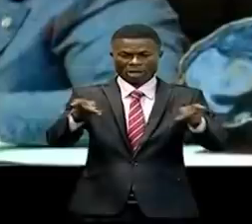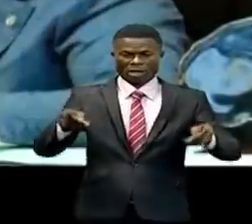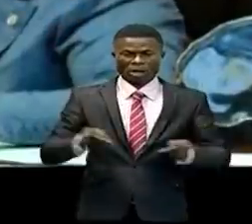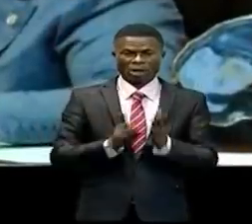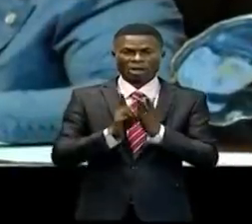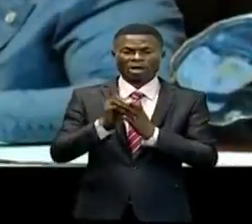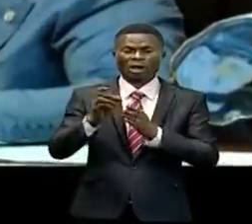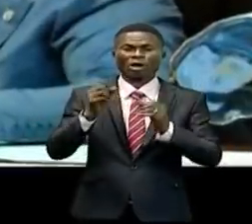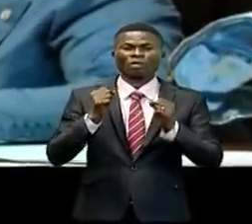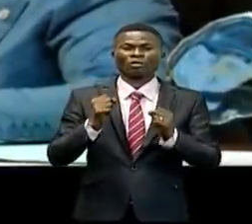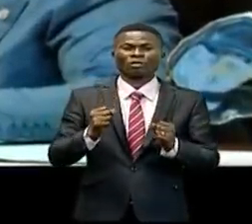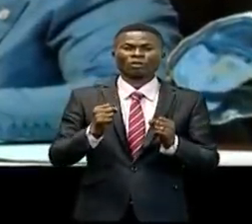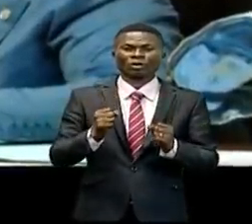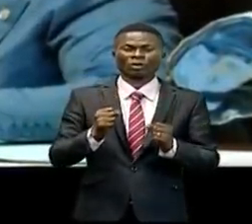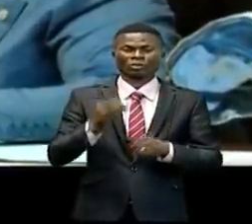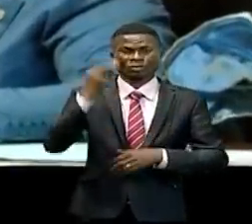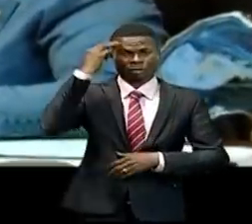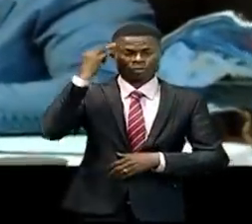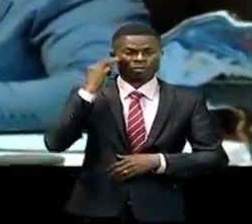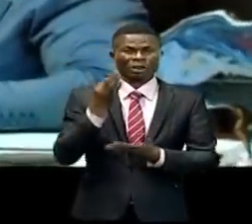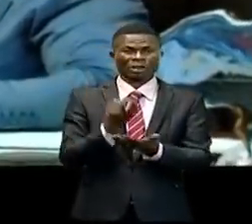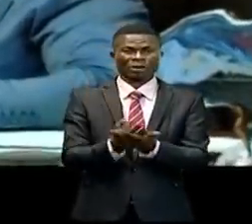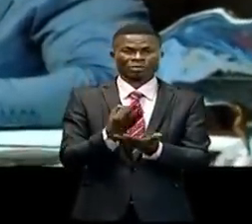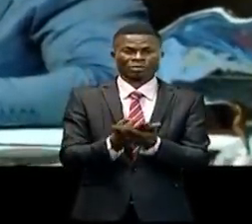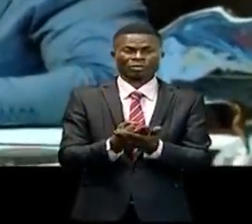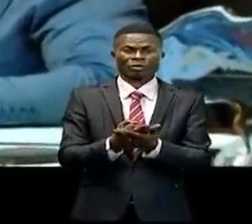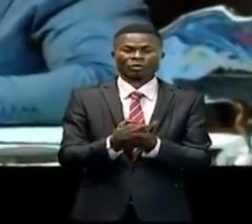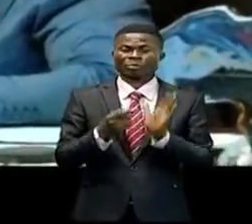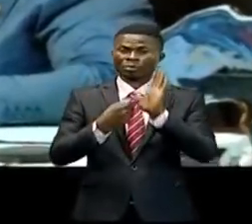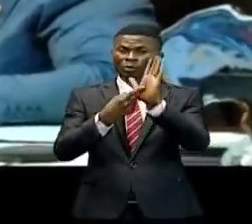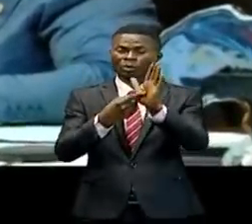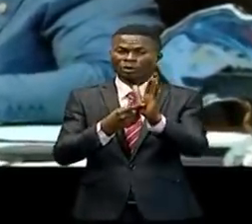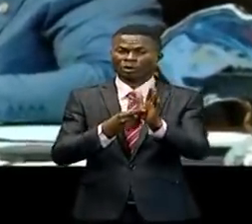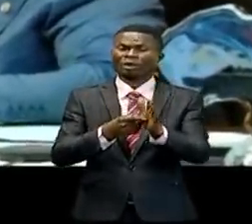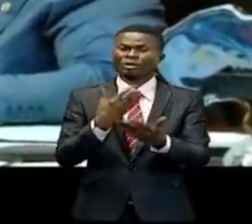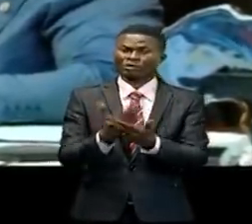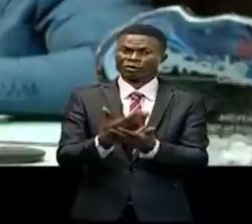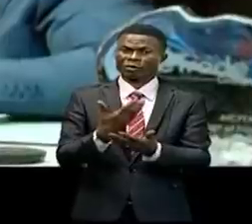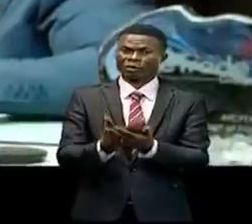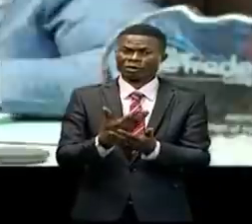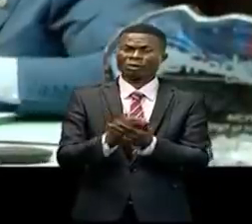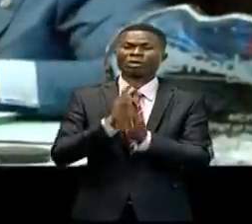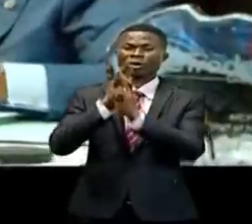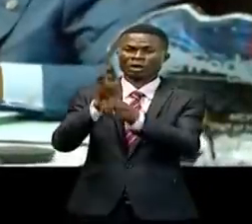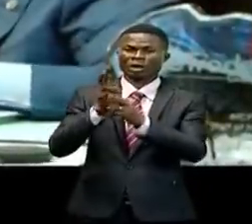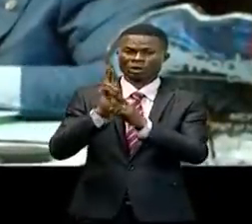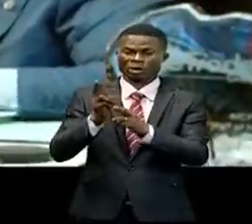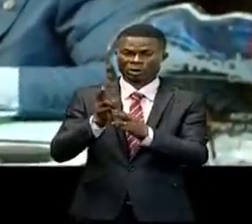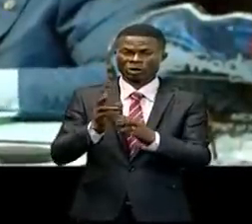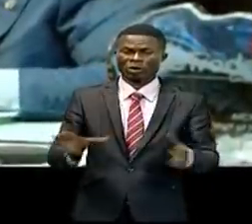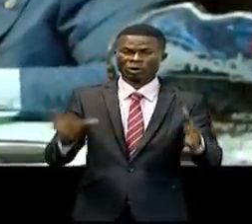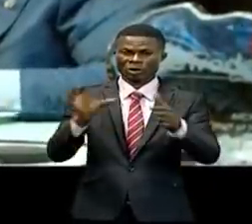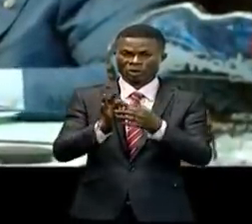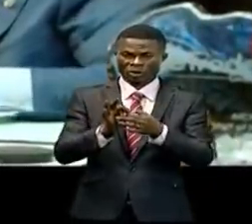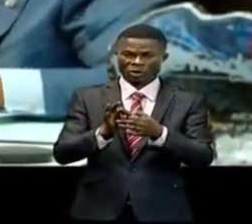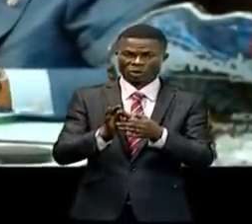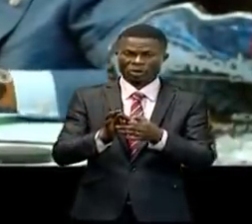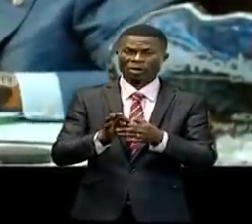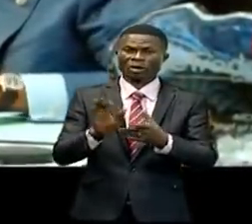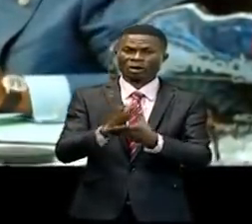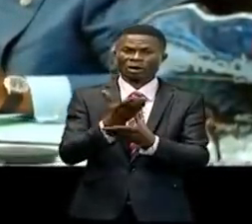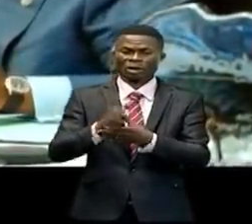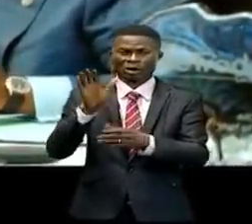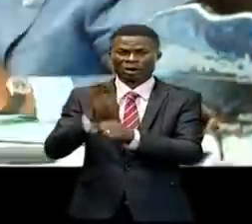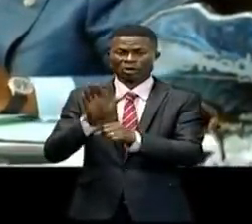Développement durable, le ministre des Finances, de présenter dans un bref délai un rapport sur la cohérence d'approche entre les